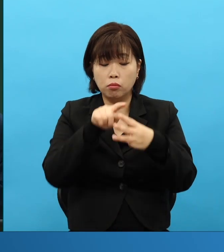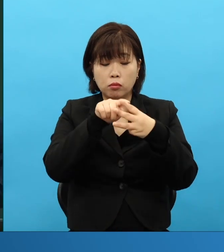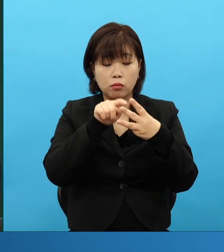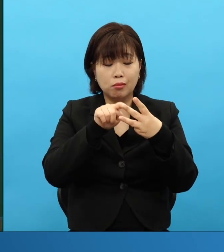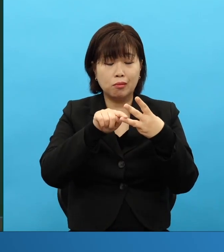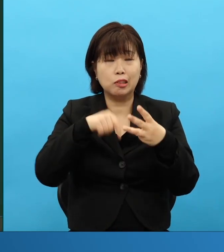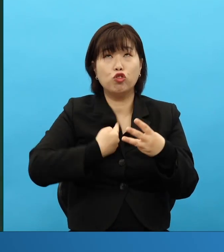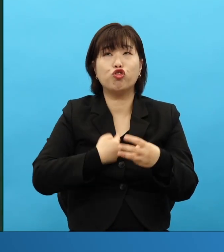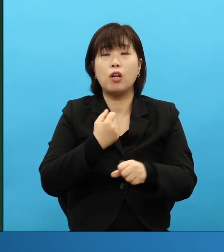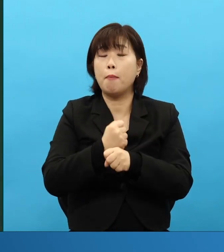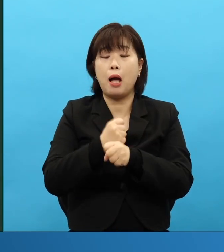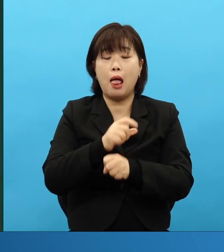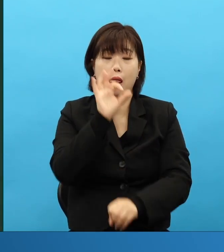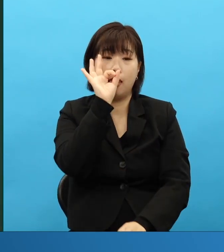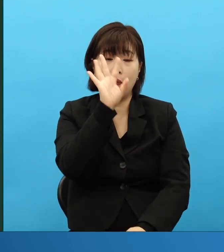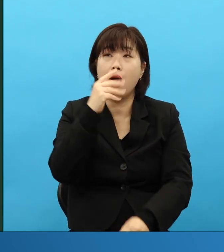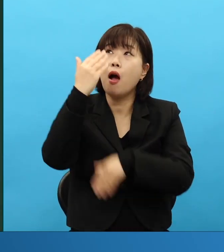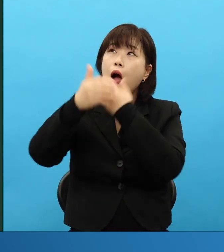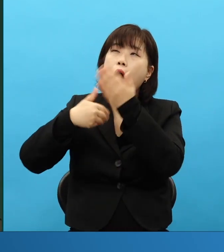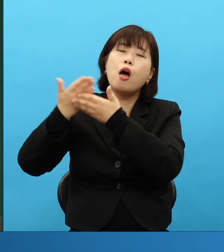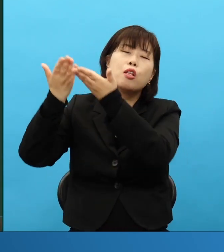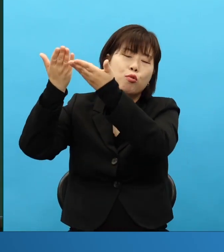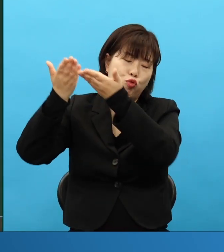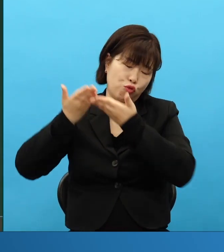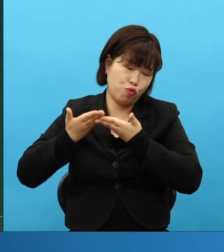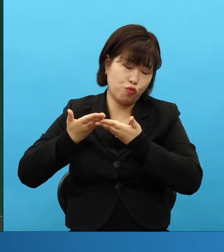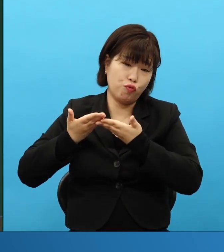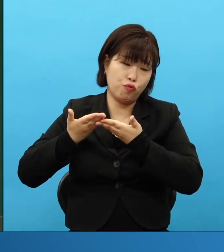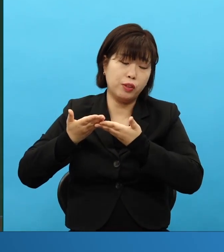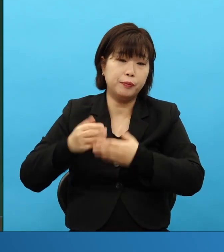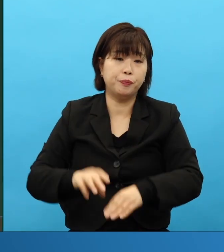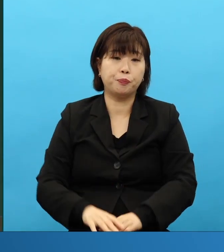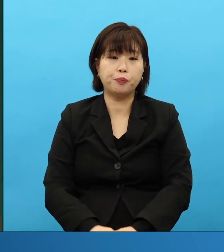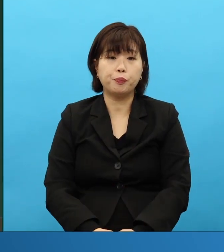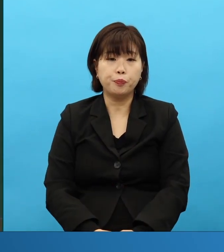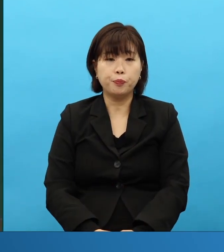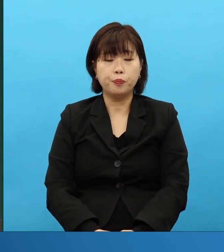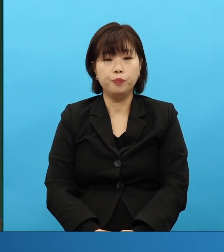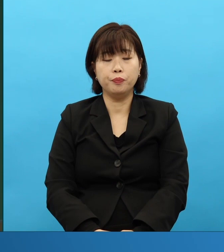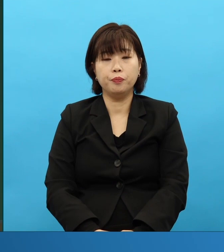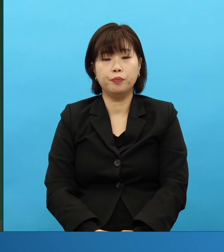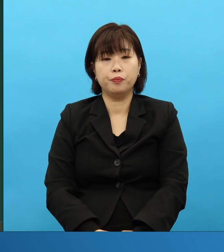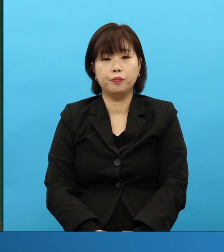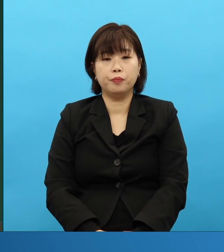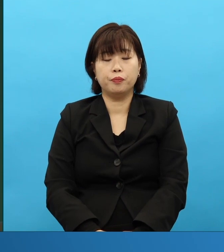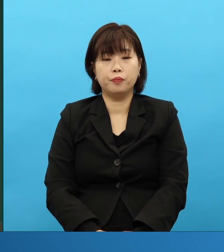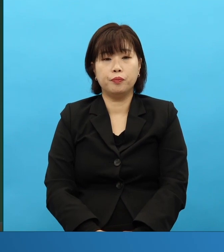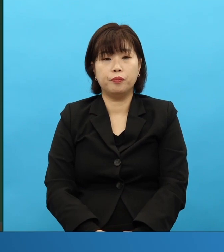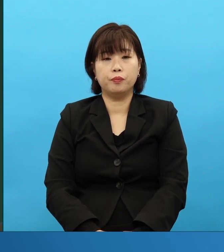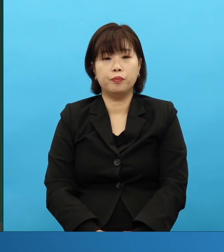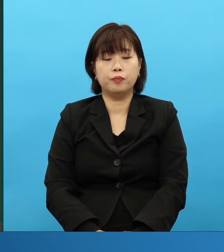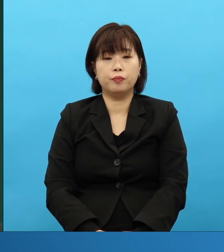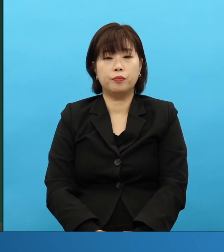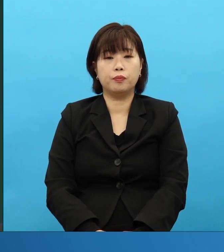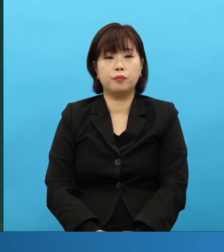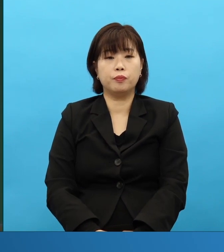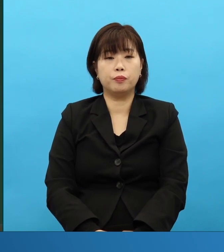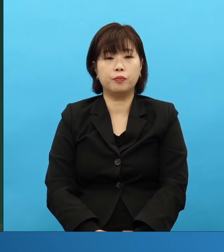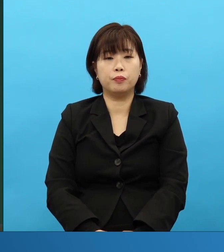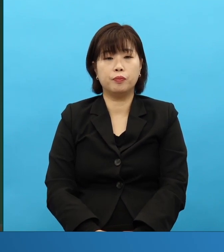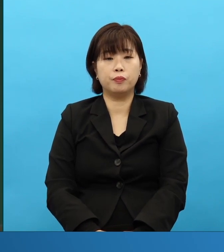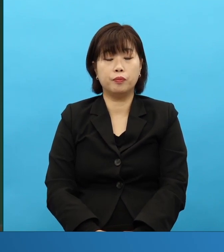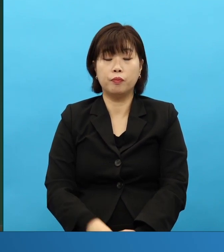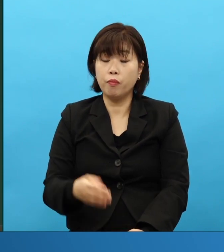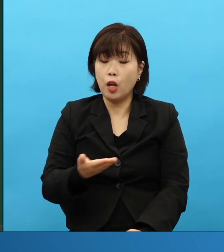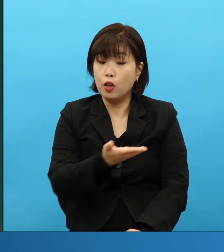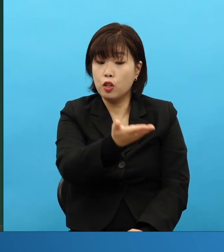because it's given from above. 자, 이 업을 And now with this occupation, 여러분들이 어떤 작품으로 만들어야 되느냐? what